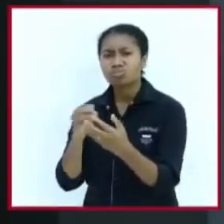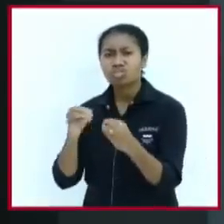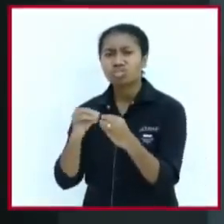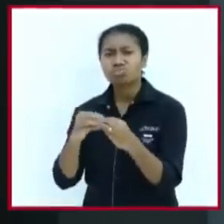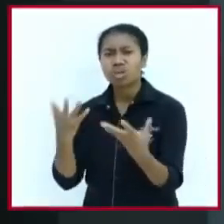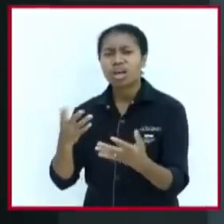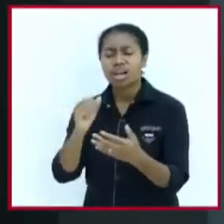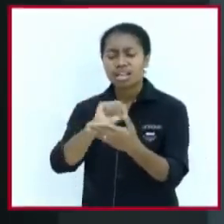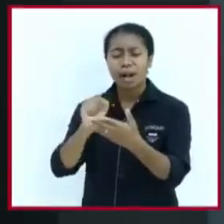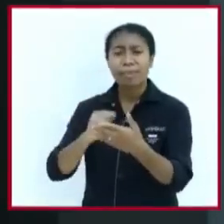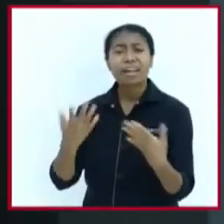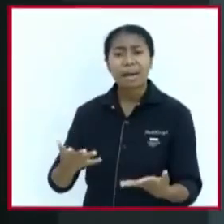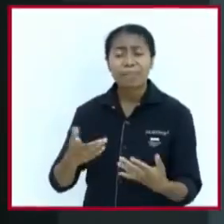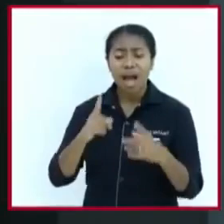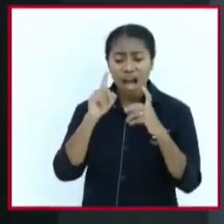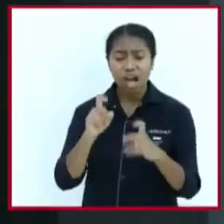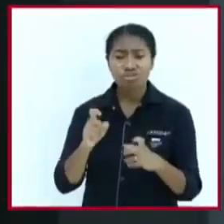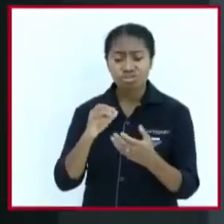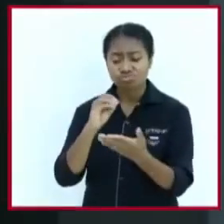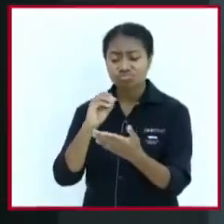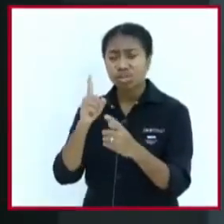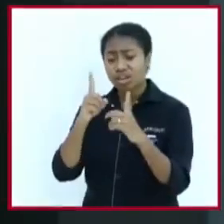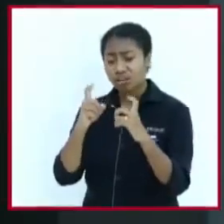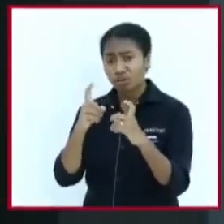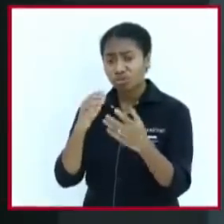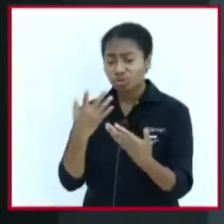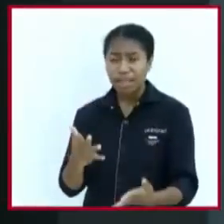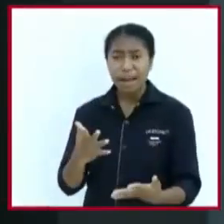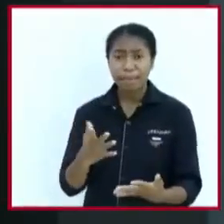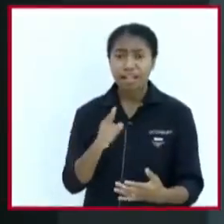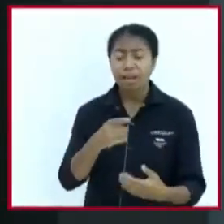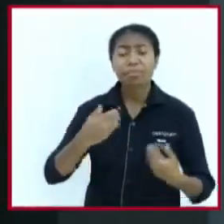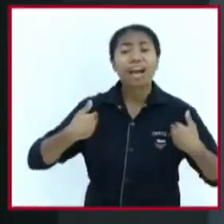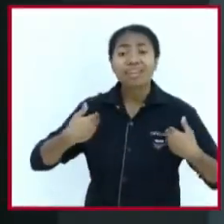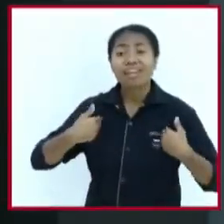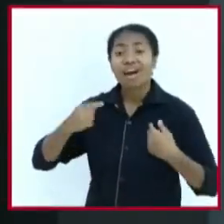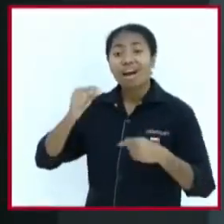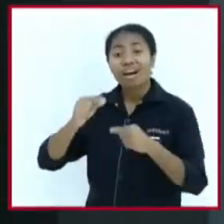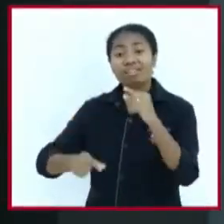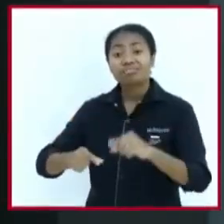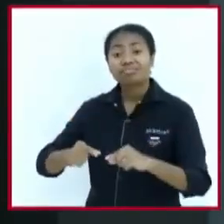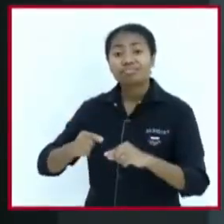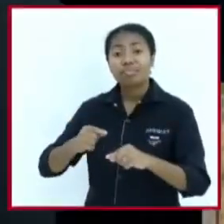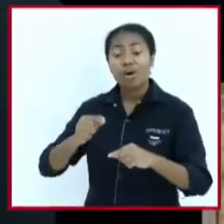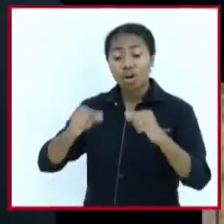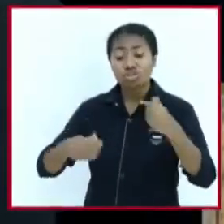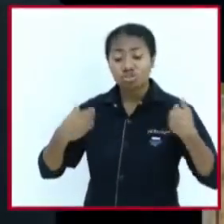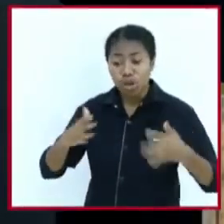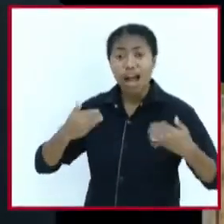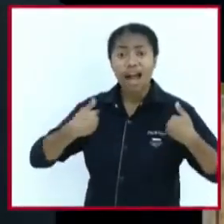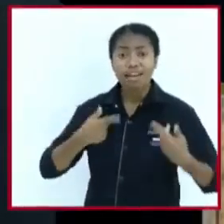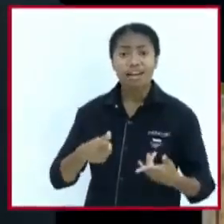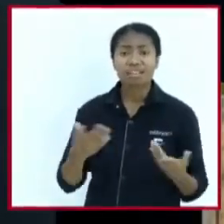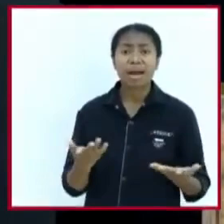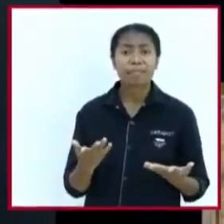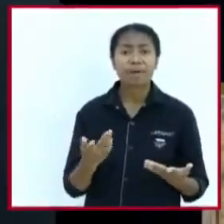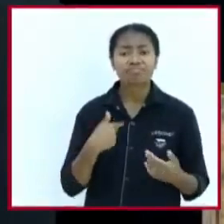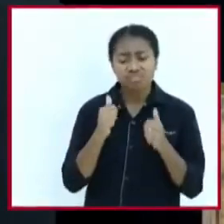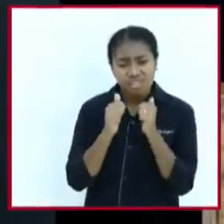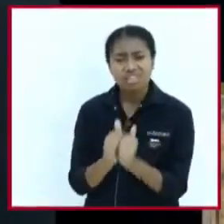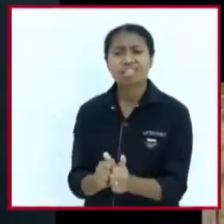adalah kurang ajar kamu orangnya sudah depan kamu masih setia dengan Hai nah begitu juga